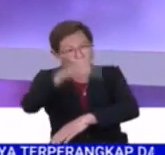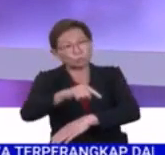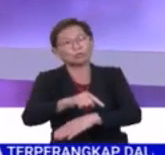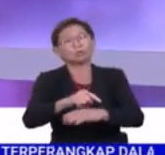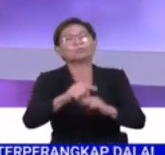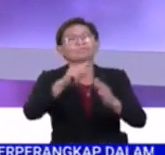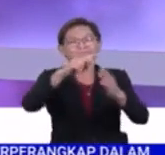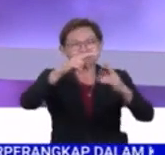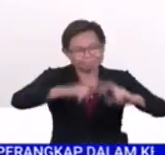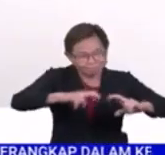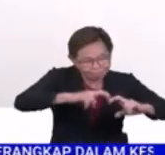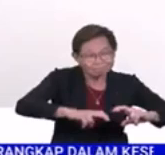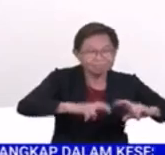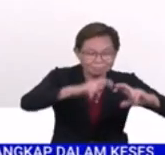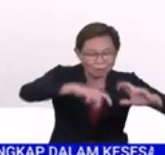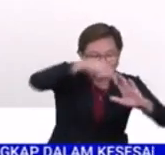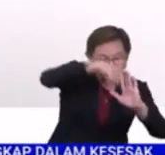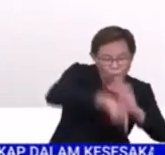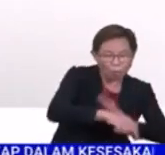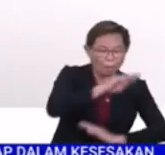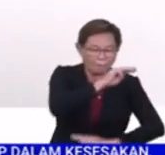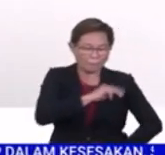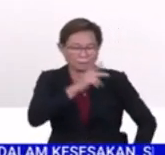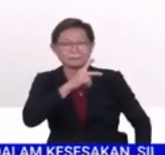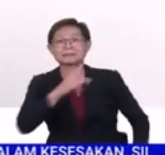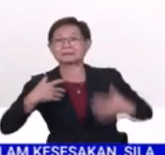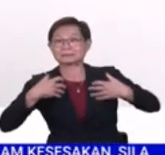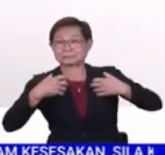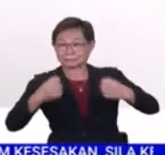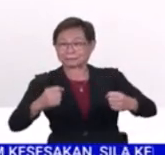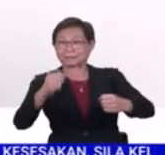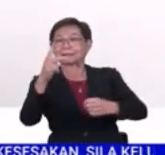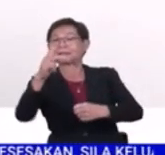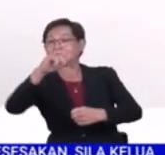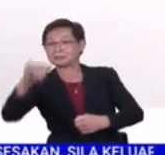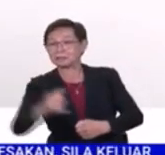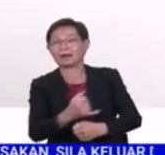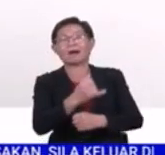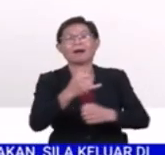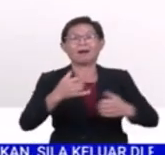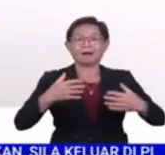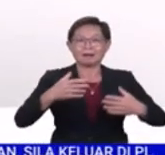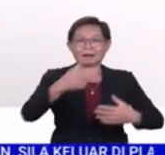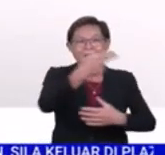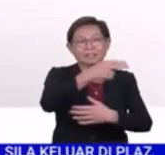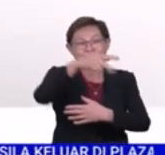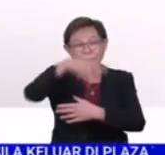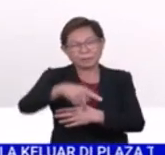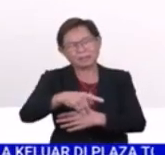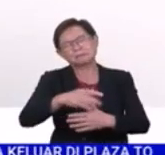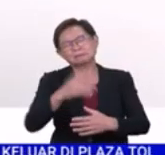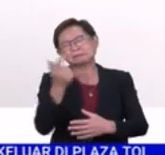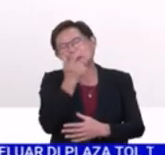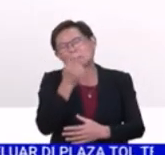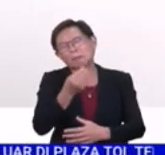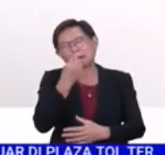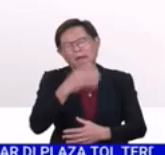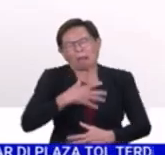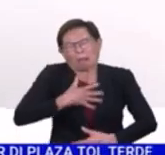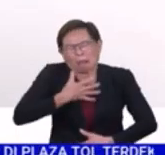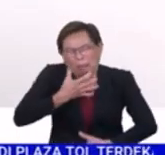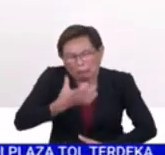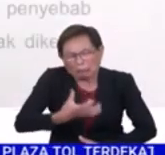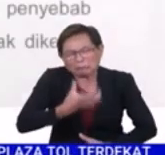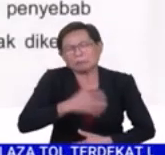selanjutnya menteri kesihatan Ki Jamaluddin berkata gejala lain hepatitis akut ialah hilang selera makan lawer